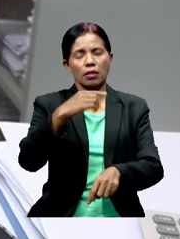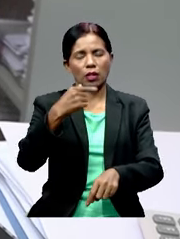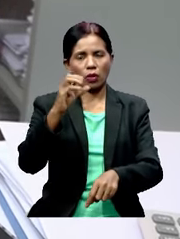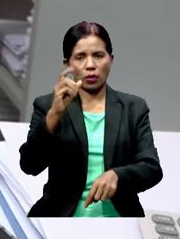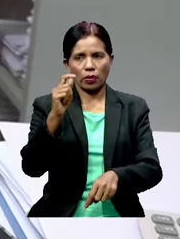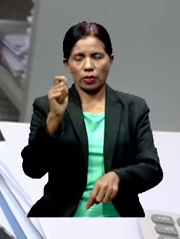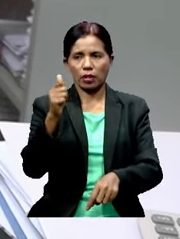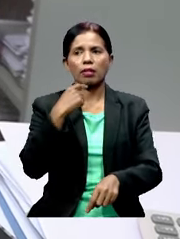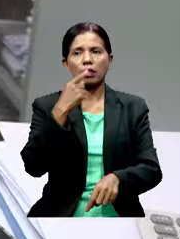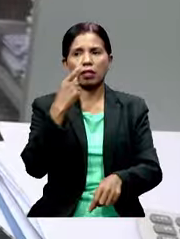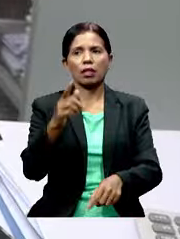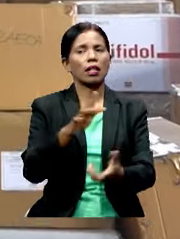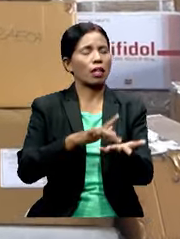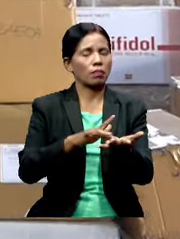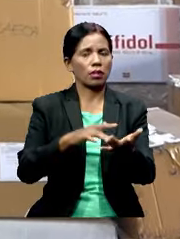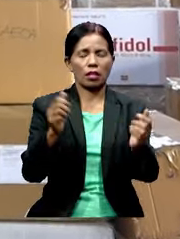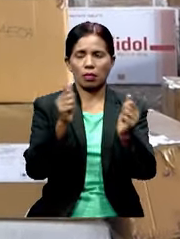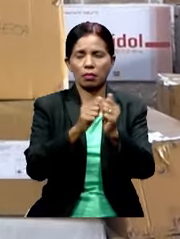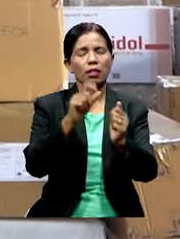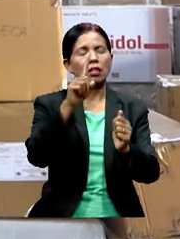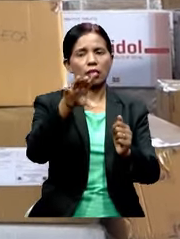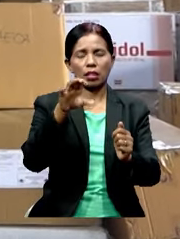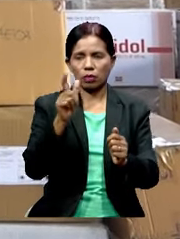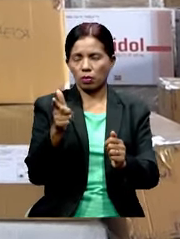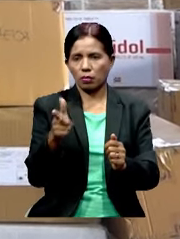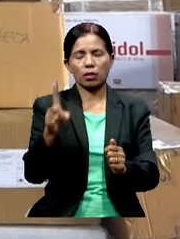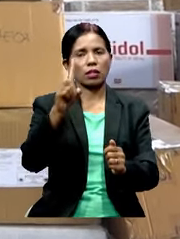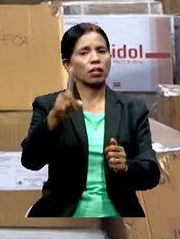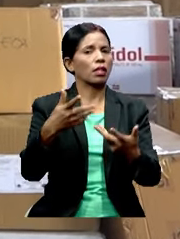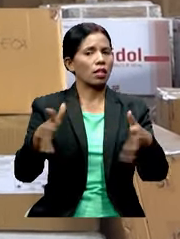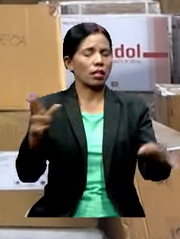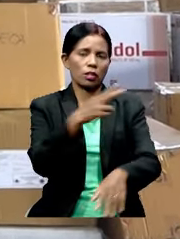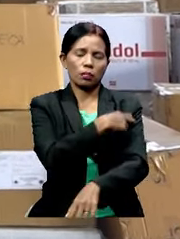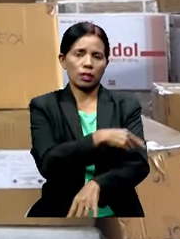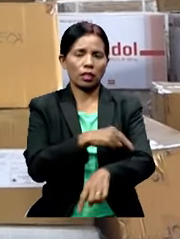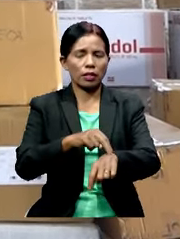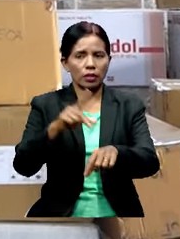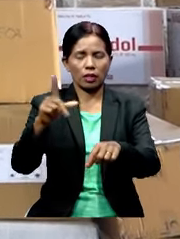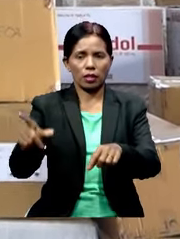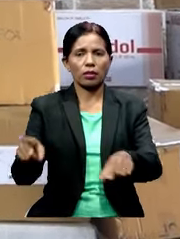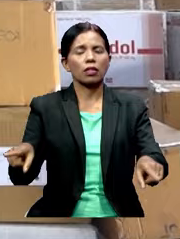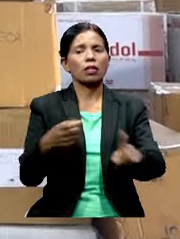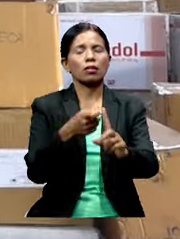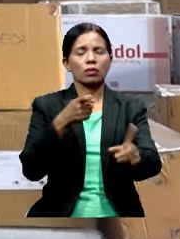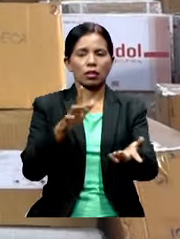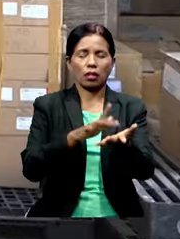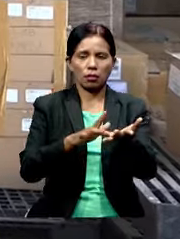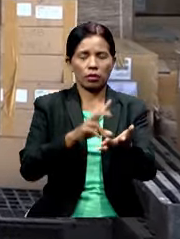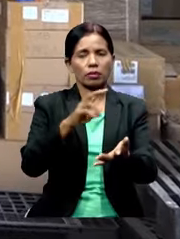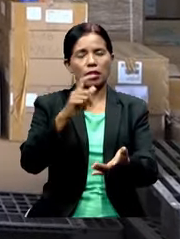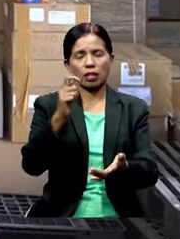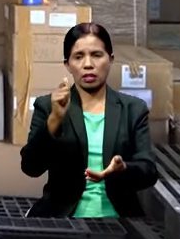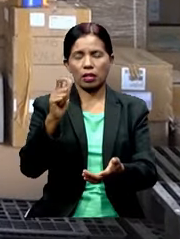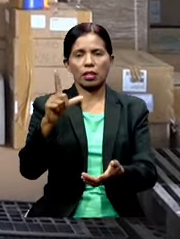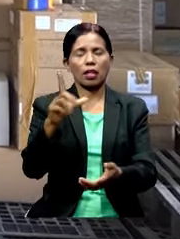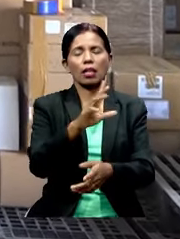Herculano Hateten ai moruk item atu sida ruan nulu resin ida nebe mamuk i Hospital Nasional ne kompostu husi ai moruk vital nebe paciente